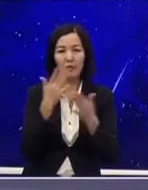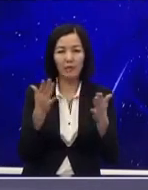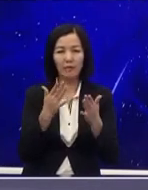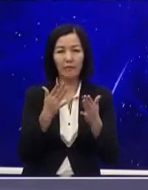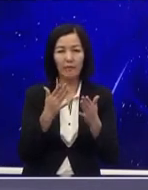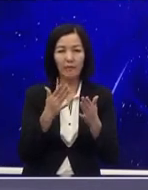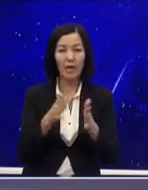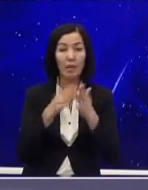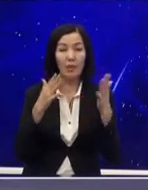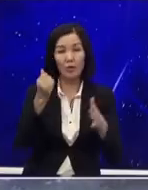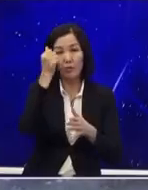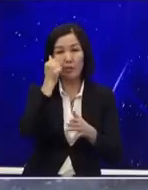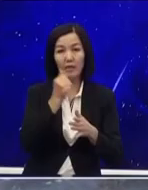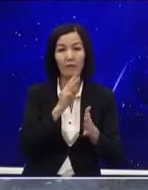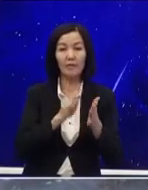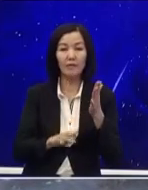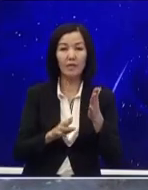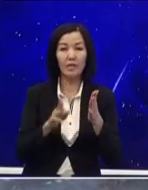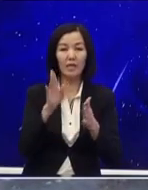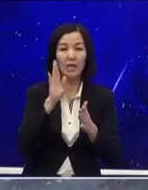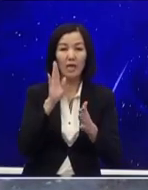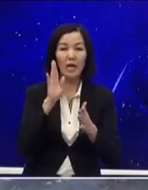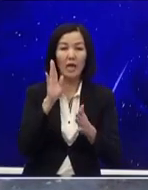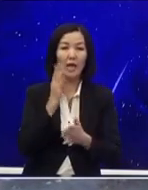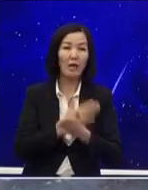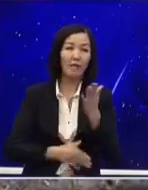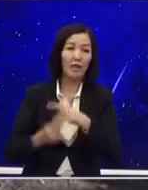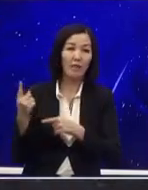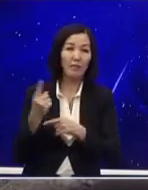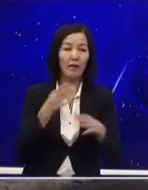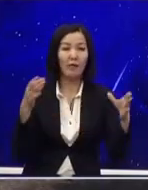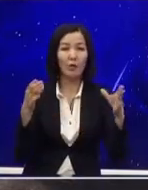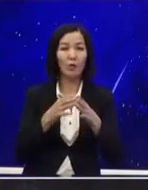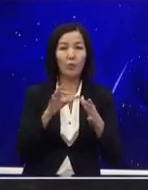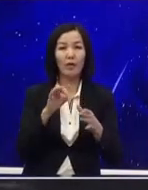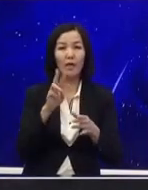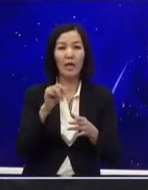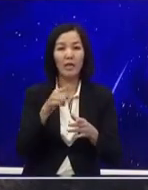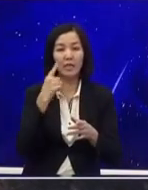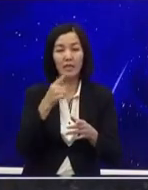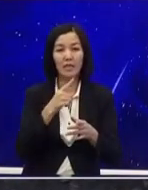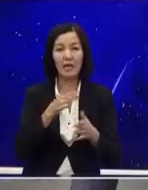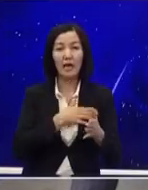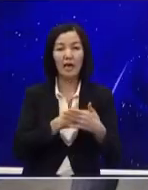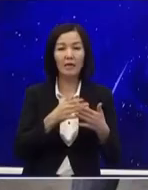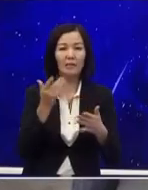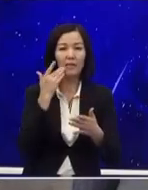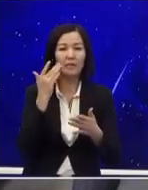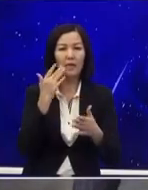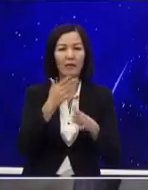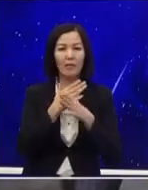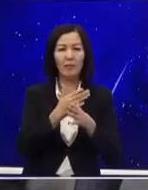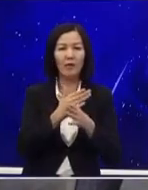корзиной. Выразив слова благодарности, 80-летняя инвалид первой группы Рая Мамбетова отметила, что активисты на